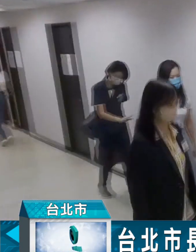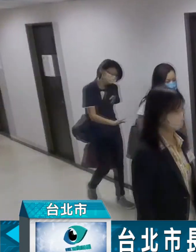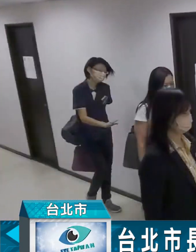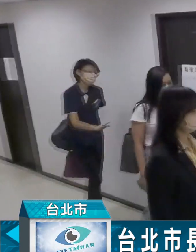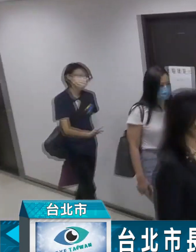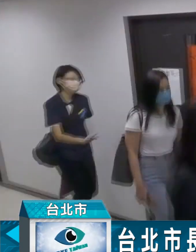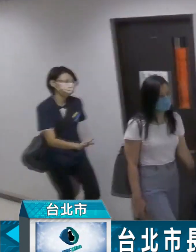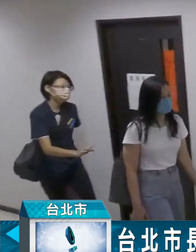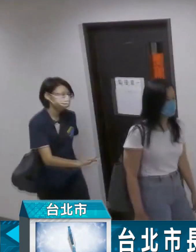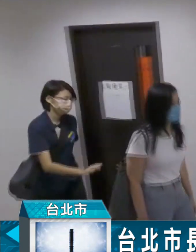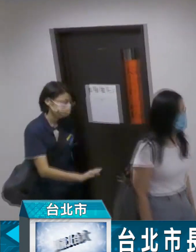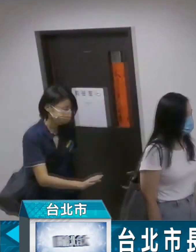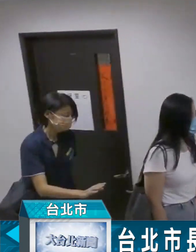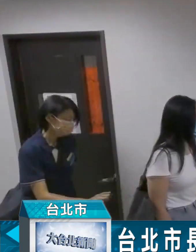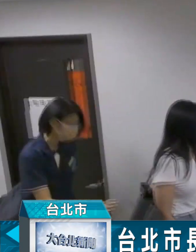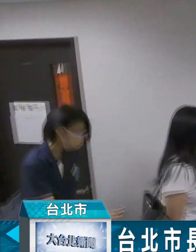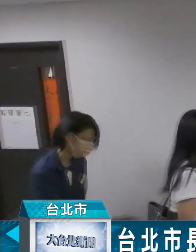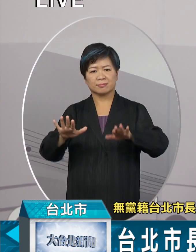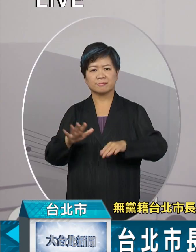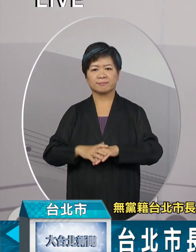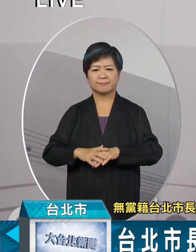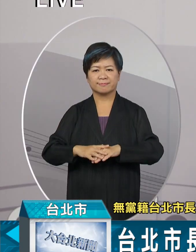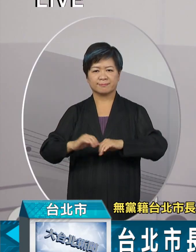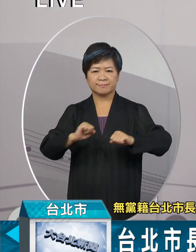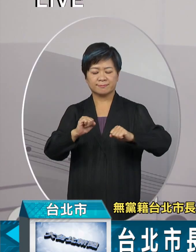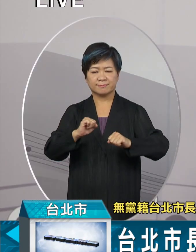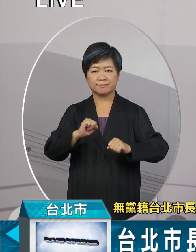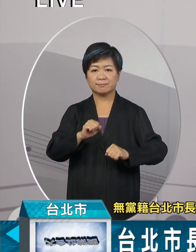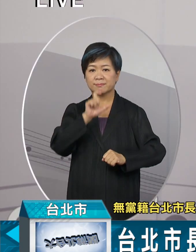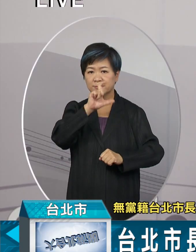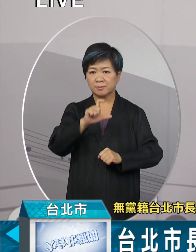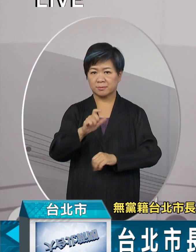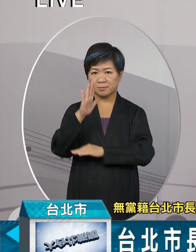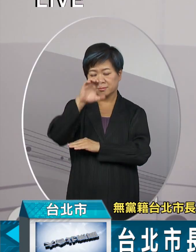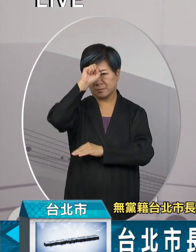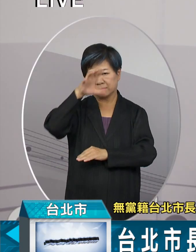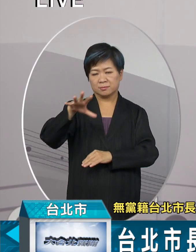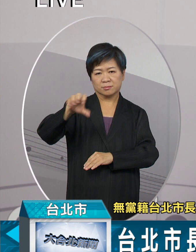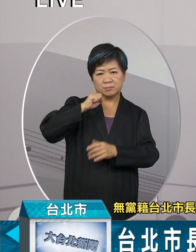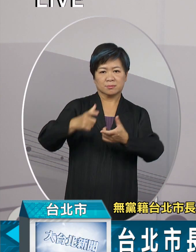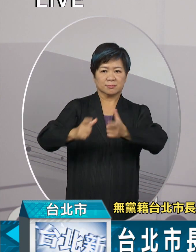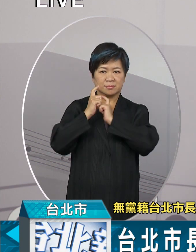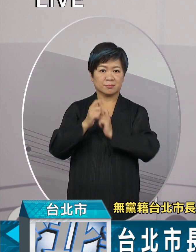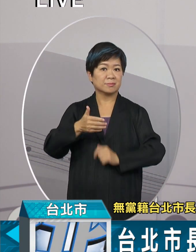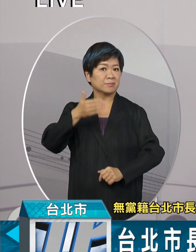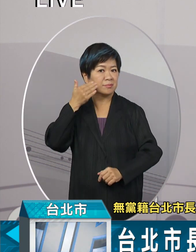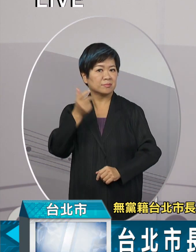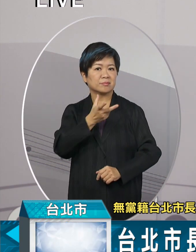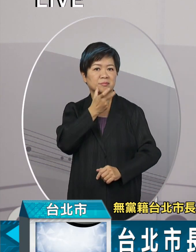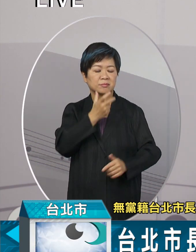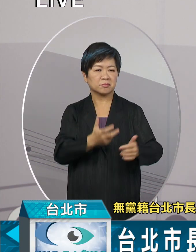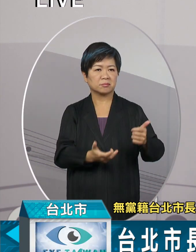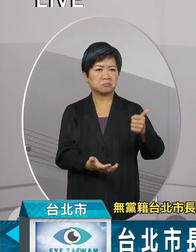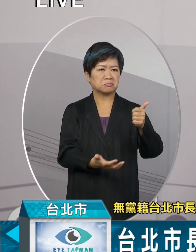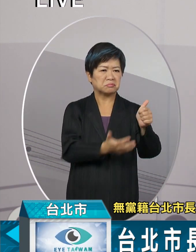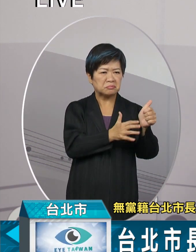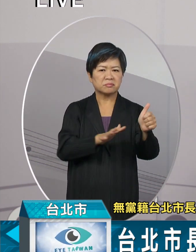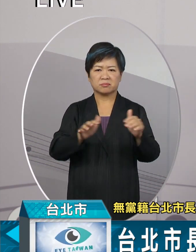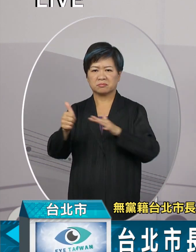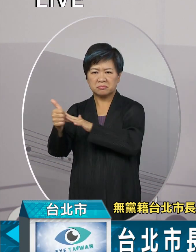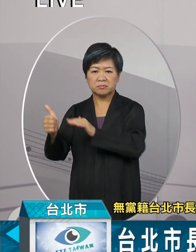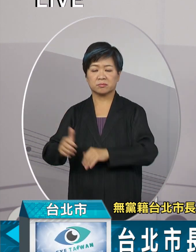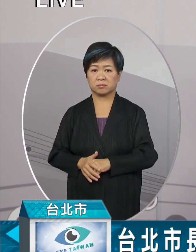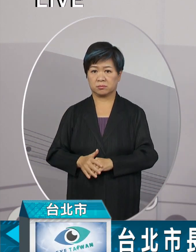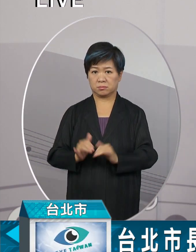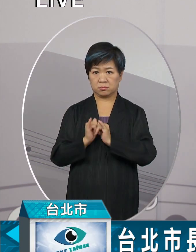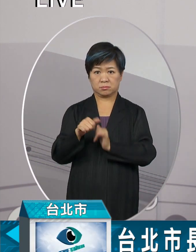绿恶斗。 政党现在诉求的都叫做赢回政权，蓝绿归队，他们只想蓝绿归队，他们把